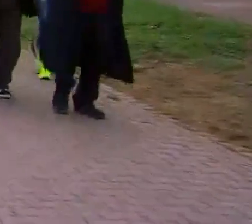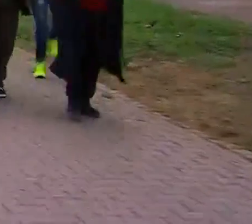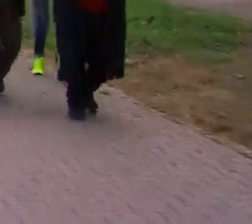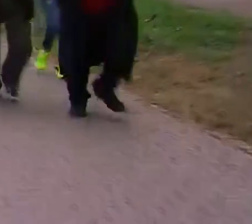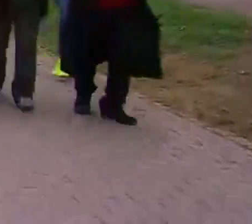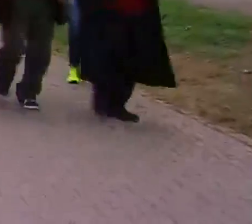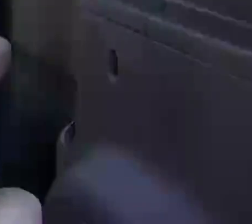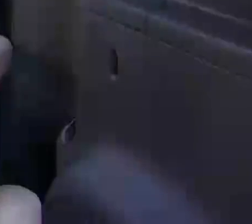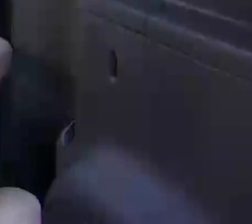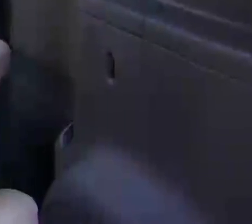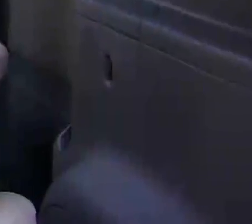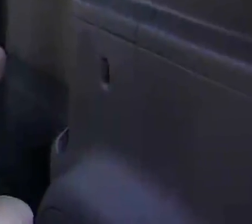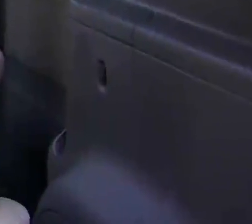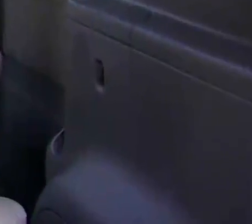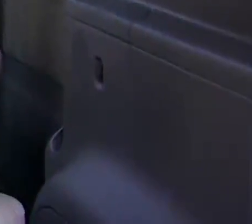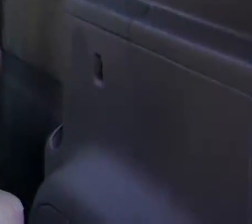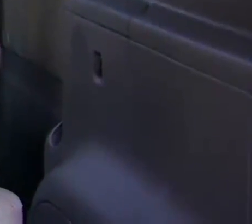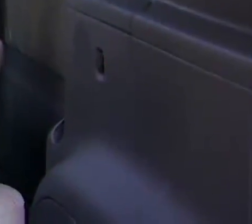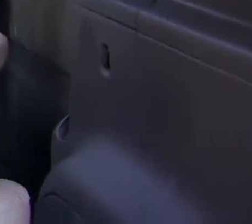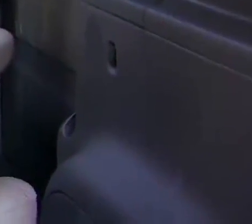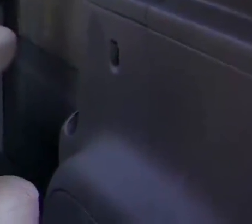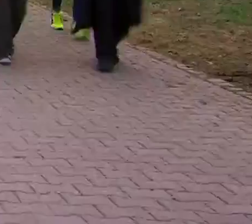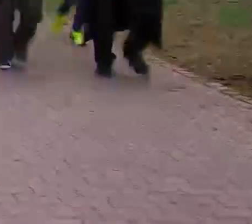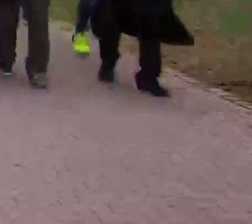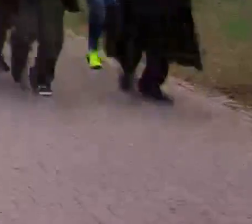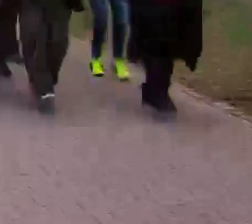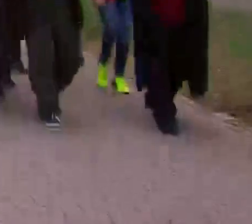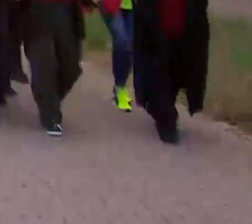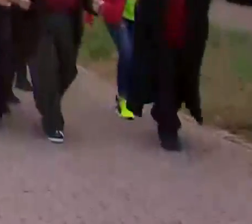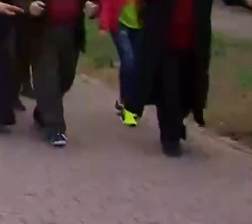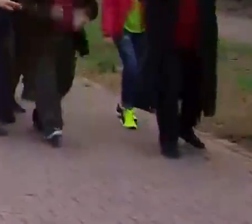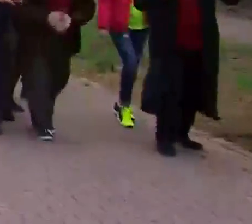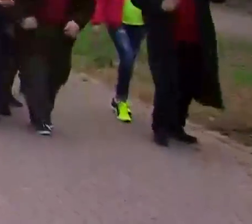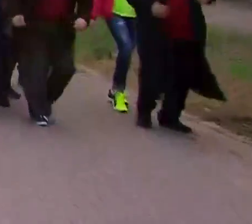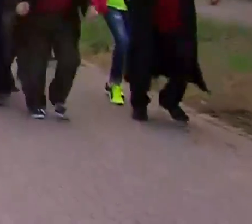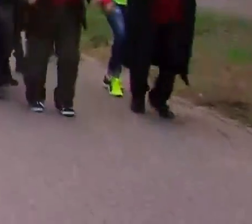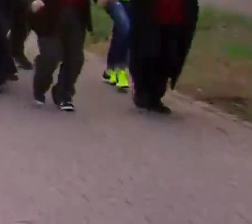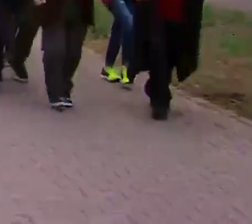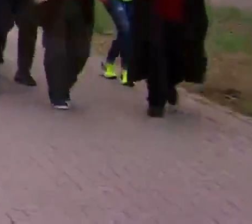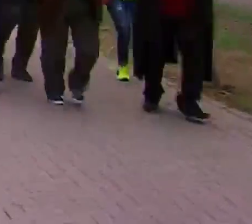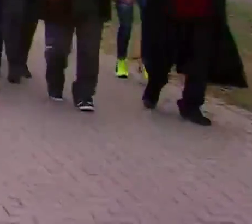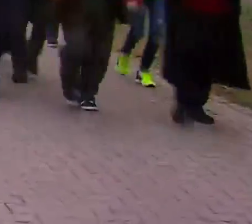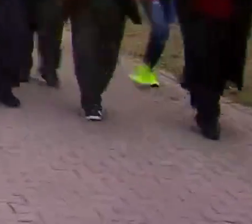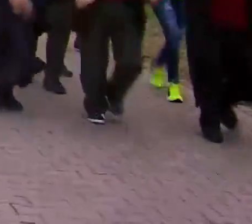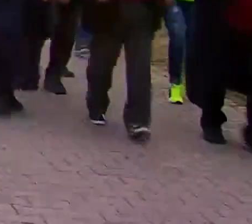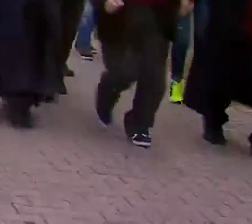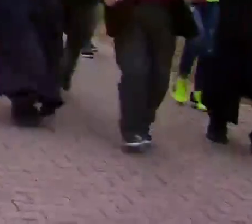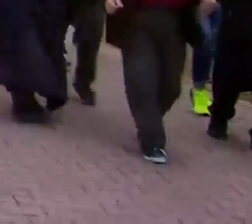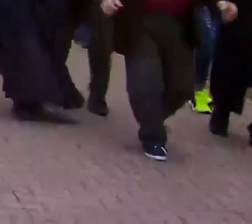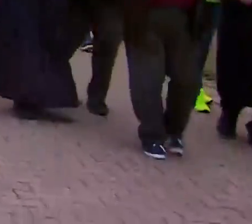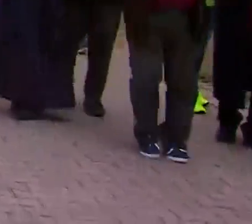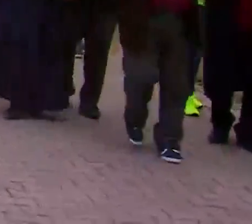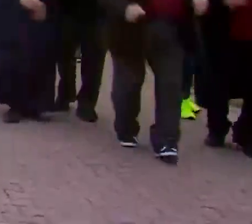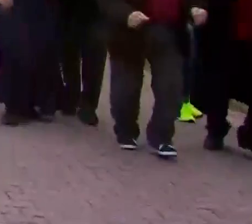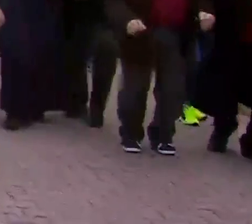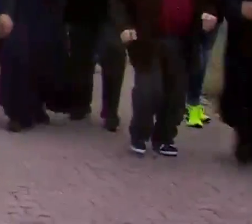sarar gibi birbiri içine sallayıp yuvarladılar. Koşar gibi minik adımlar atıyorlar. Rüyam'ın eli ağzının üzerindeydi, indirdi. Aile